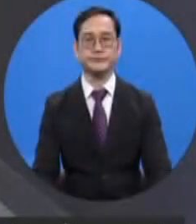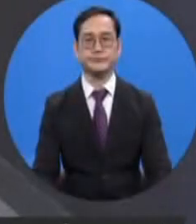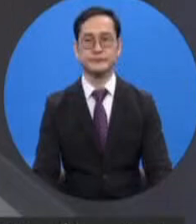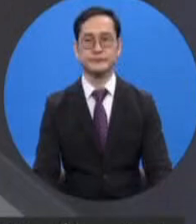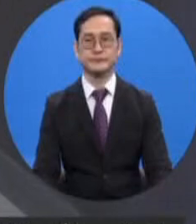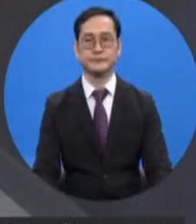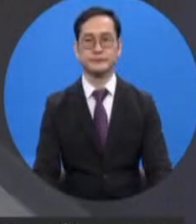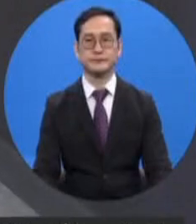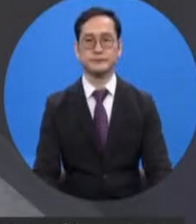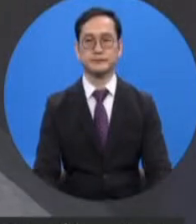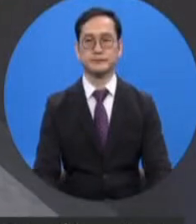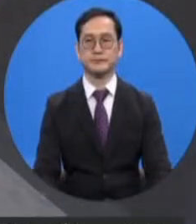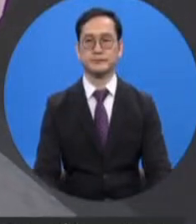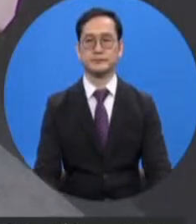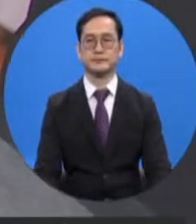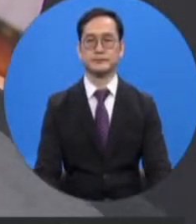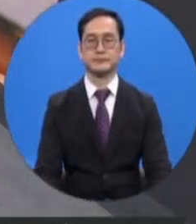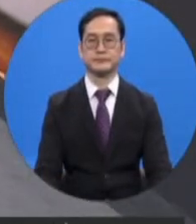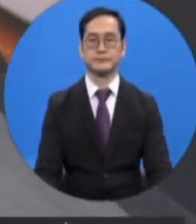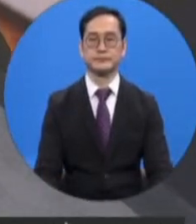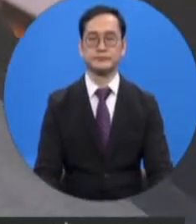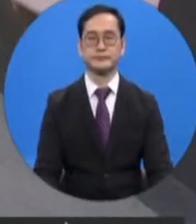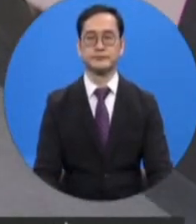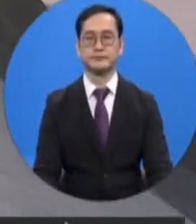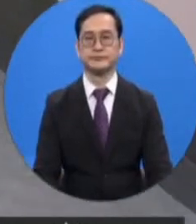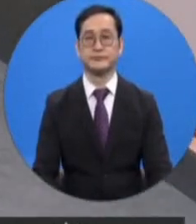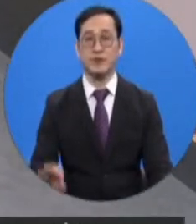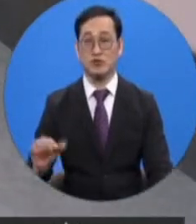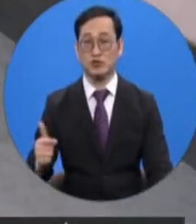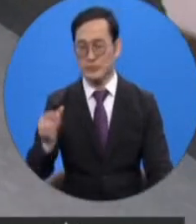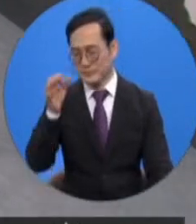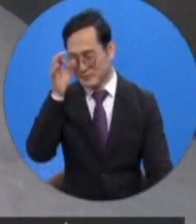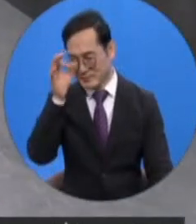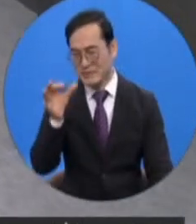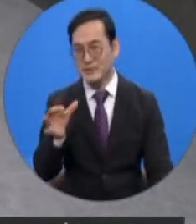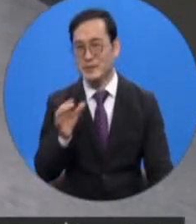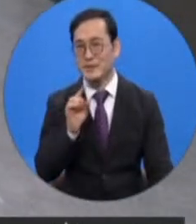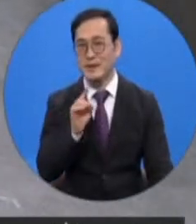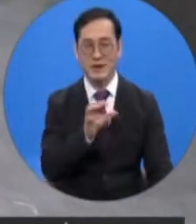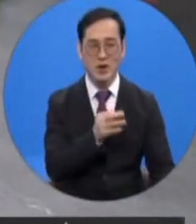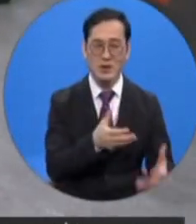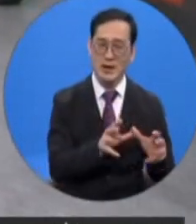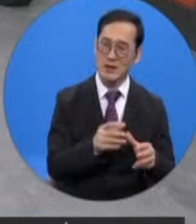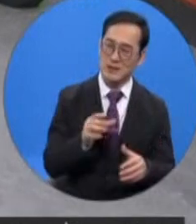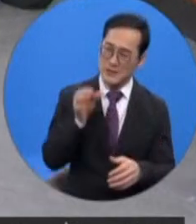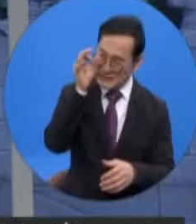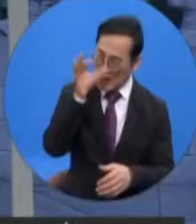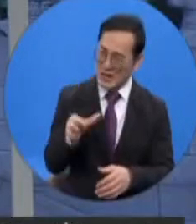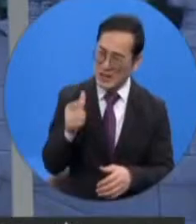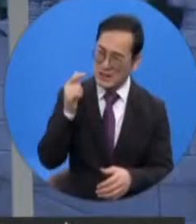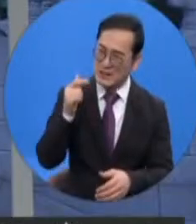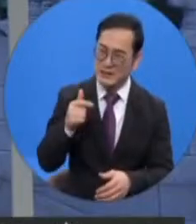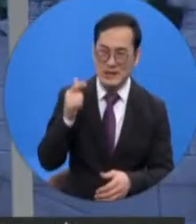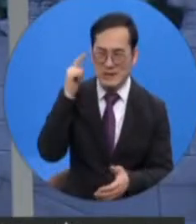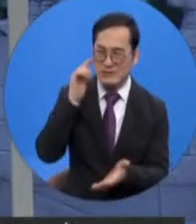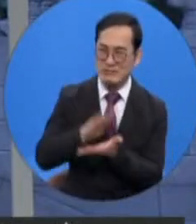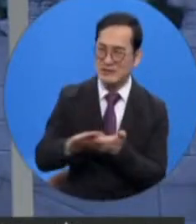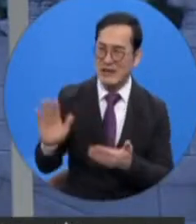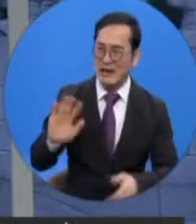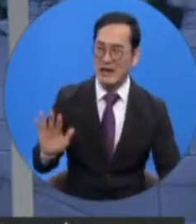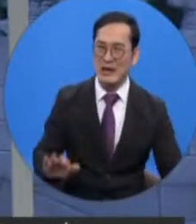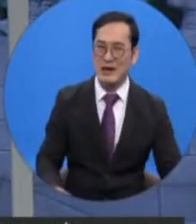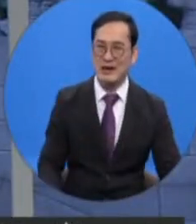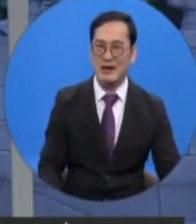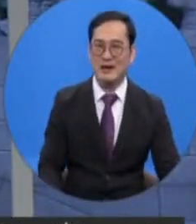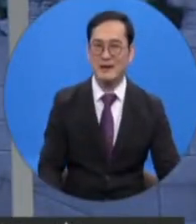자, 윤석열 후보가 재차 사과를 했습니다. 여당에서는 사과가 애매하다라고 공세를 하고 있습니다.